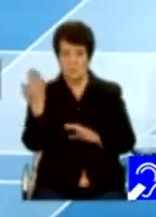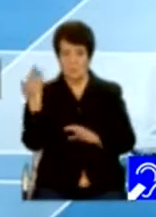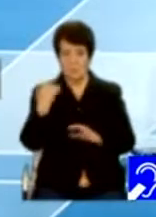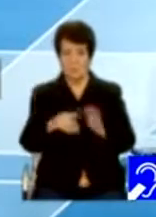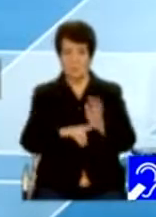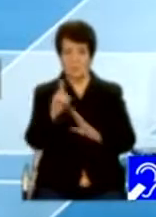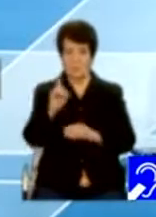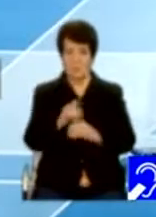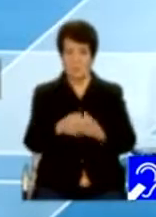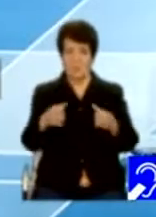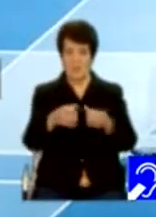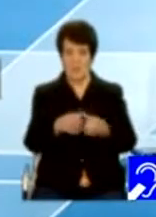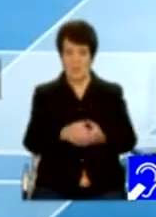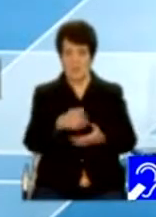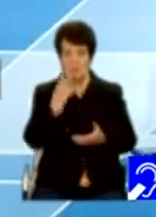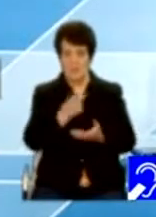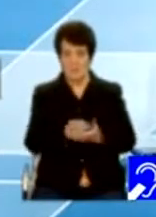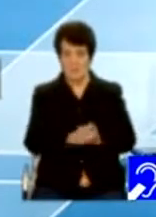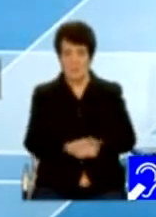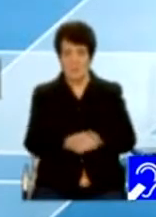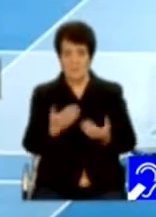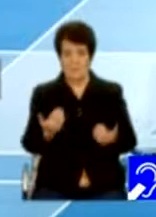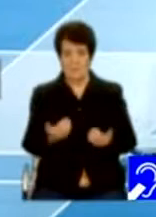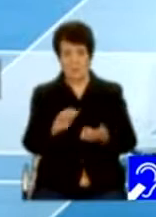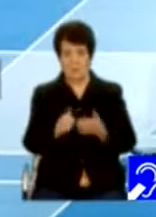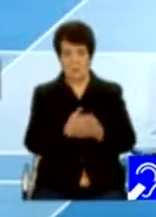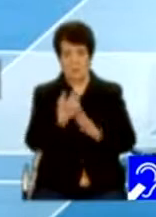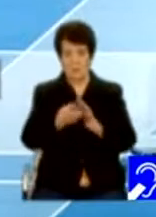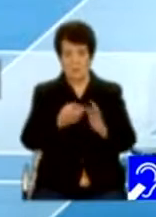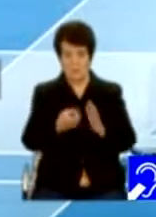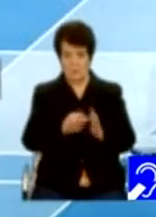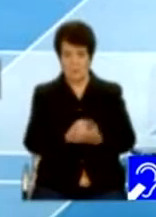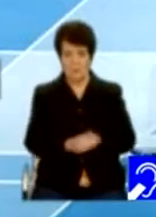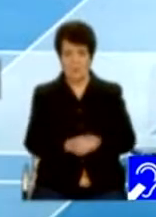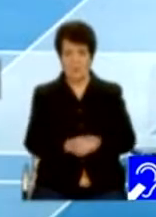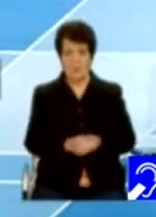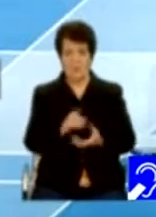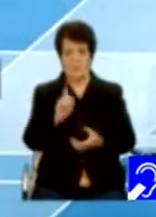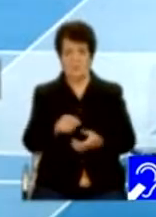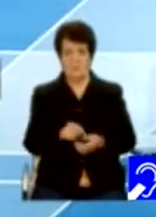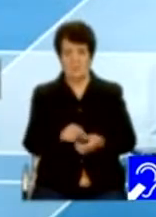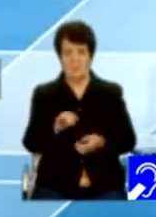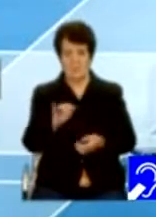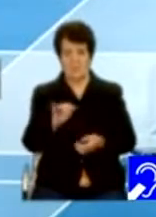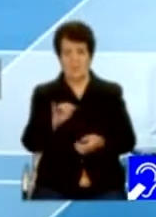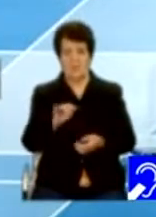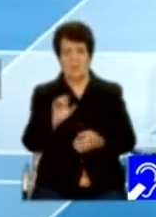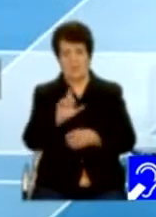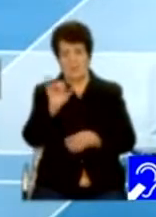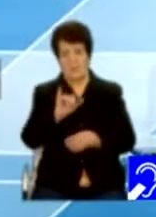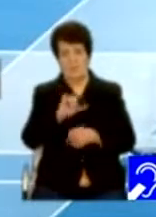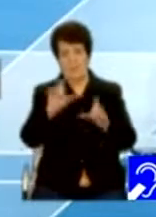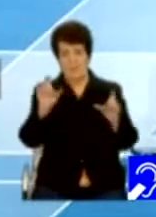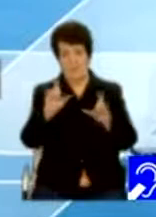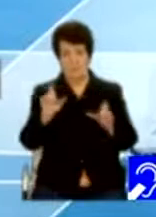de la începutul campaniei. Vedem, am avut și astăzi un nou sondaj făcut de Watchdog și Institutul de Politici Publice, care au